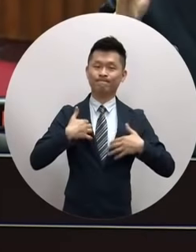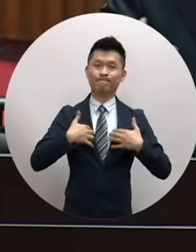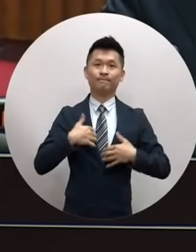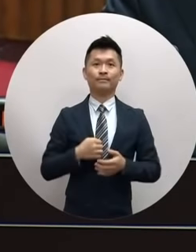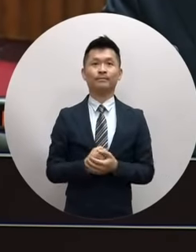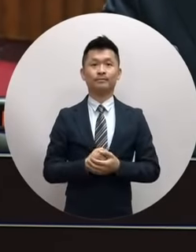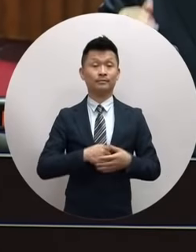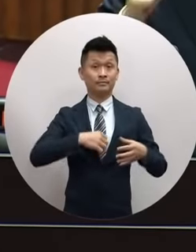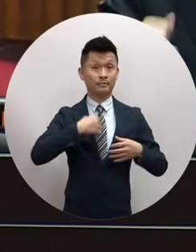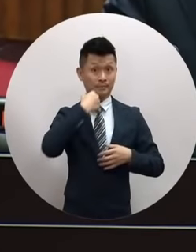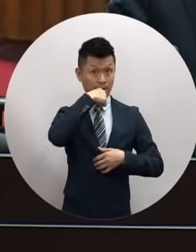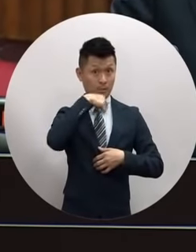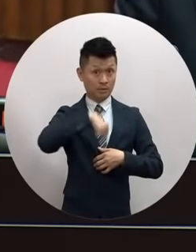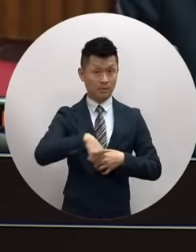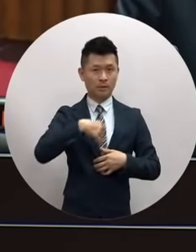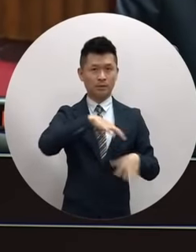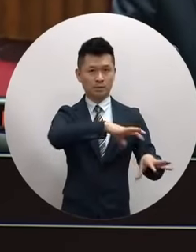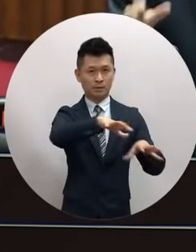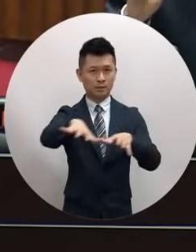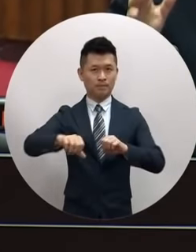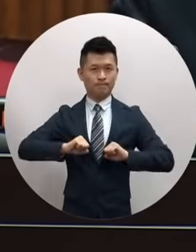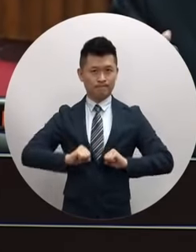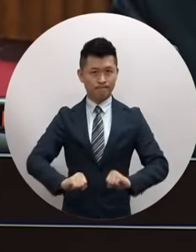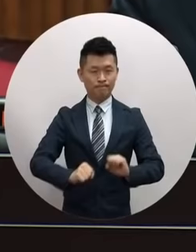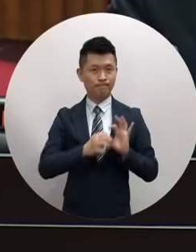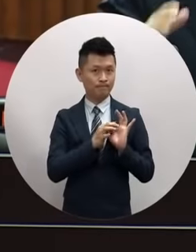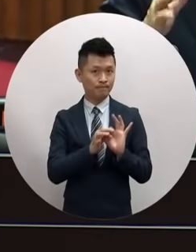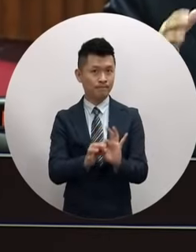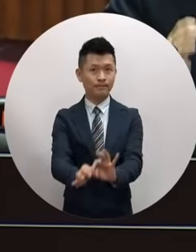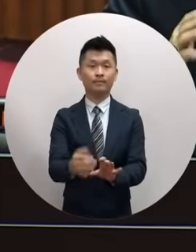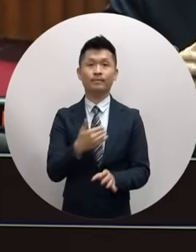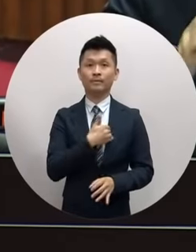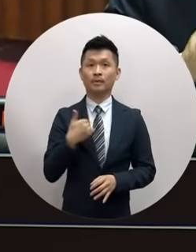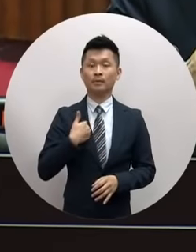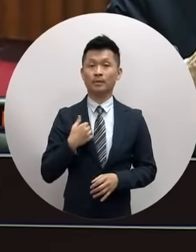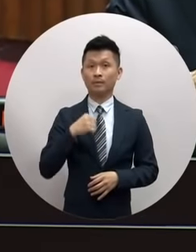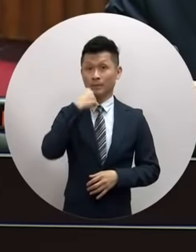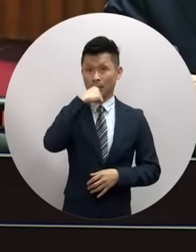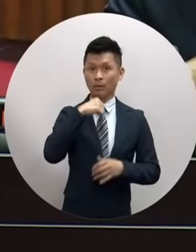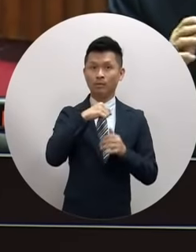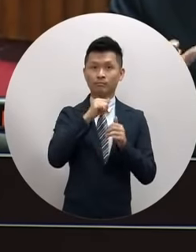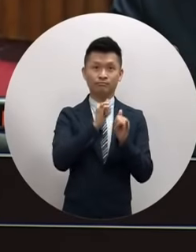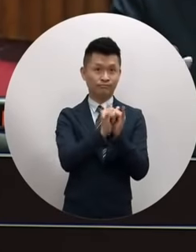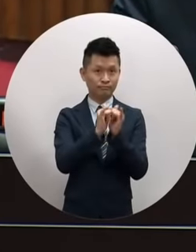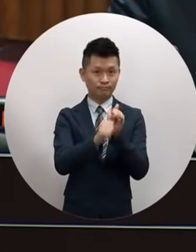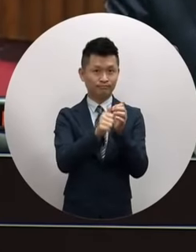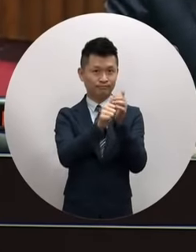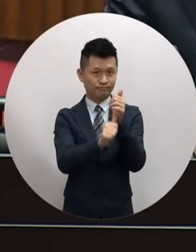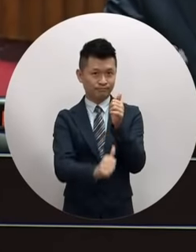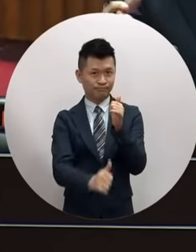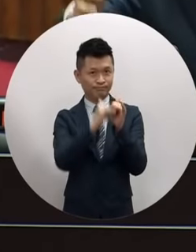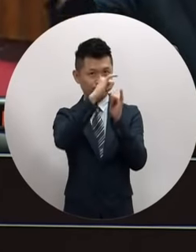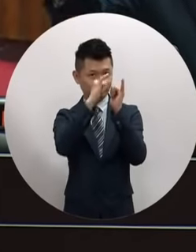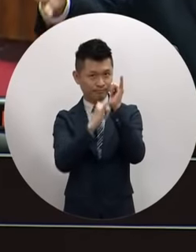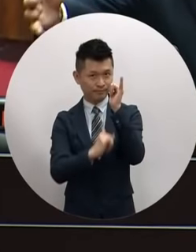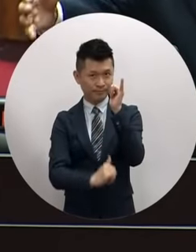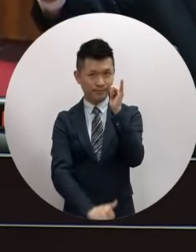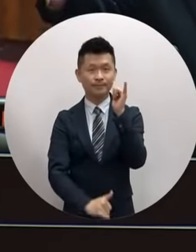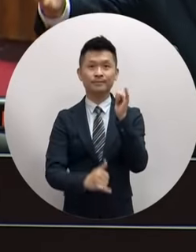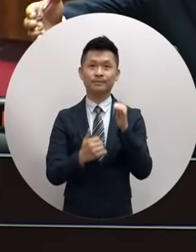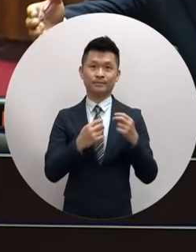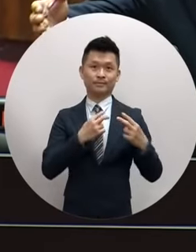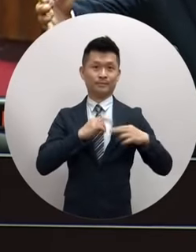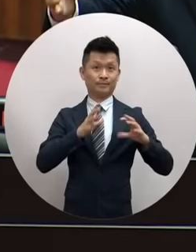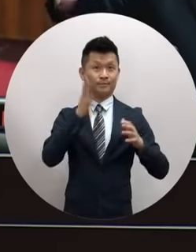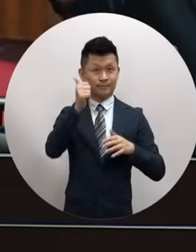湾能在世界永存，让台湾人世世代代成功，从蔡总